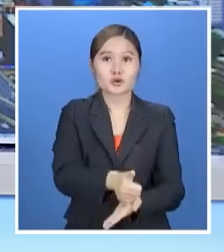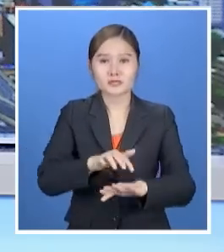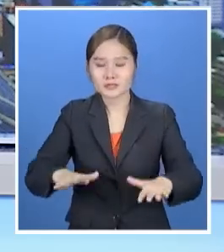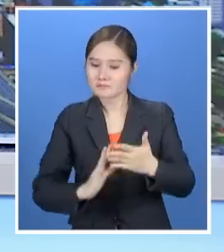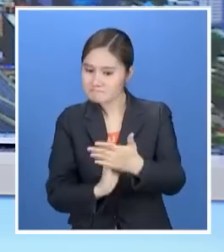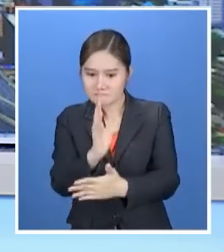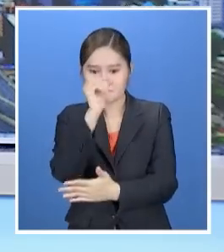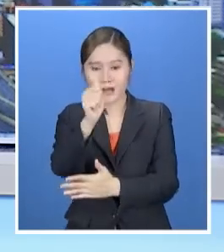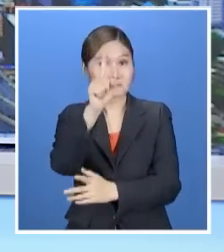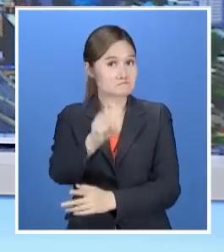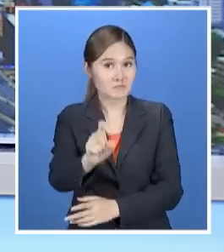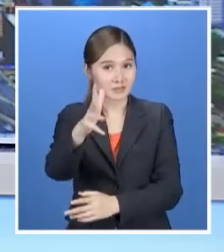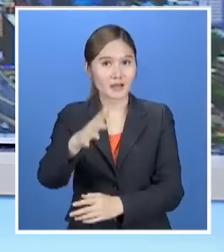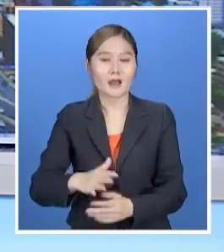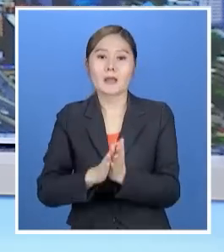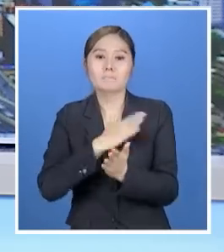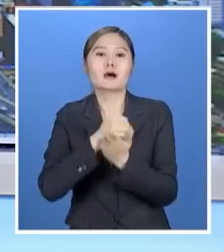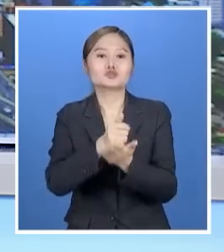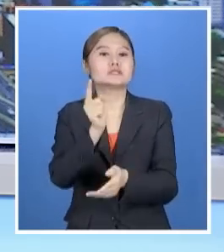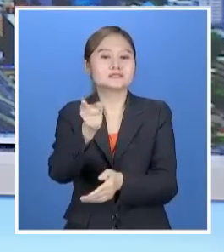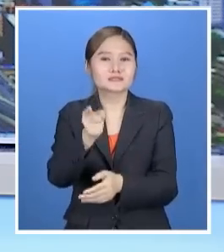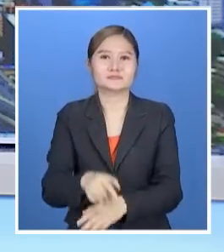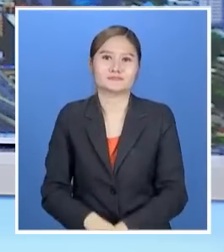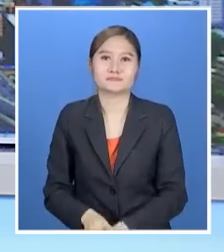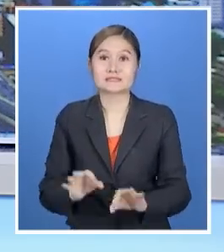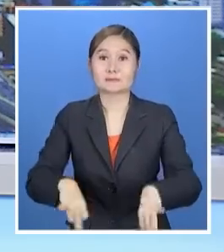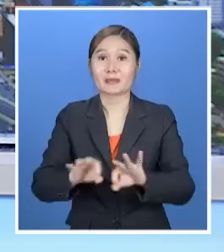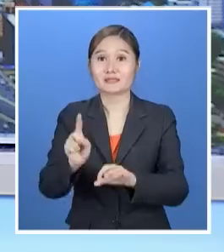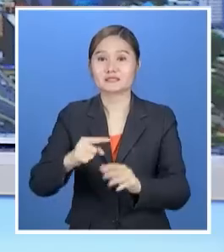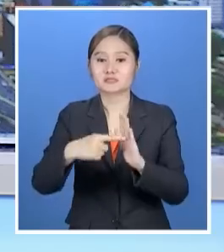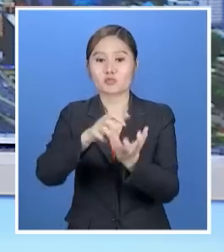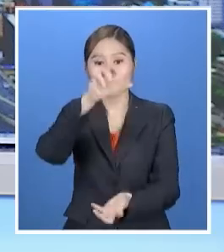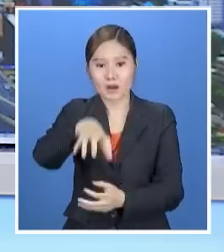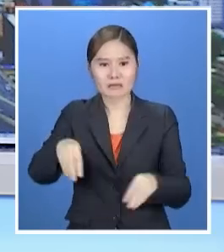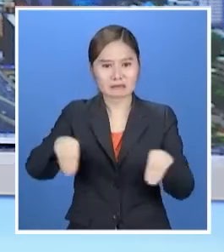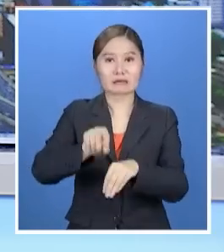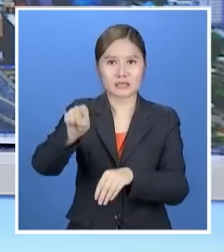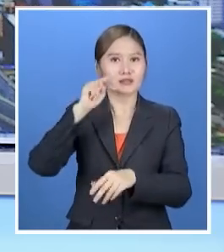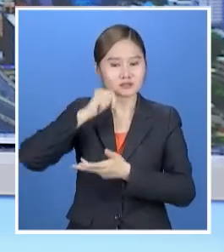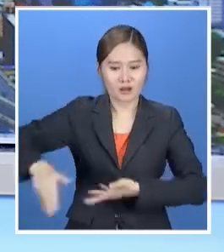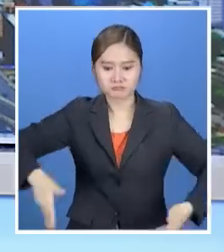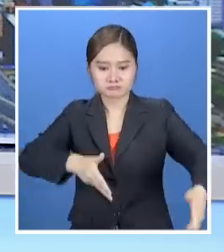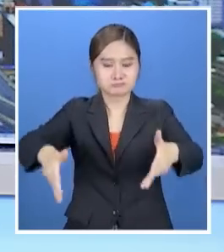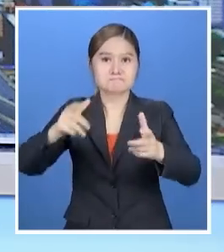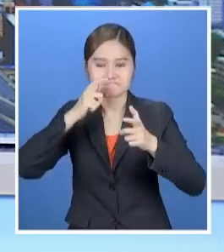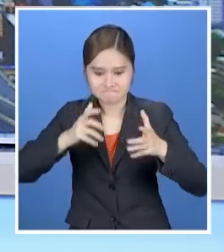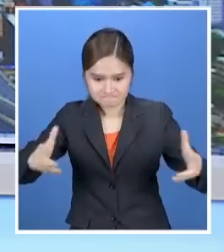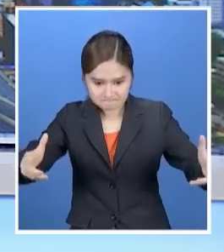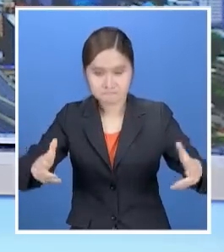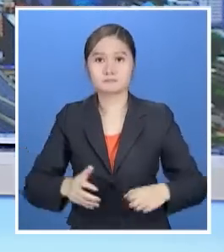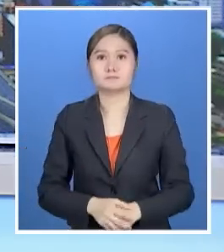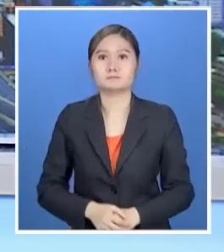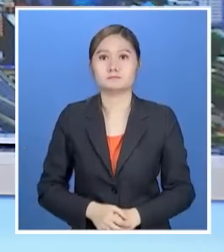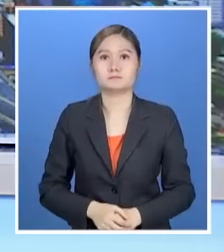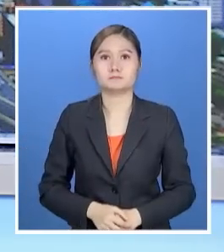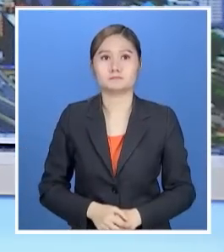ตายอย่างบุดหวิดคุณพระช่วยของจริงล่ะค่ะงานนี้ เป็นประเด็นสำคัญก็คือสมุทรปราการบริเวณนั้นเนี่ยแม่น้ำเจ้าพระยาใหญ่ก่อนออก